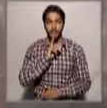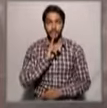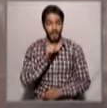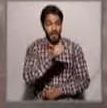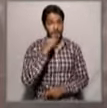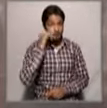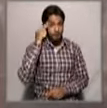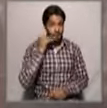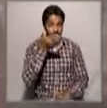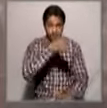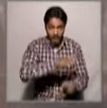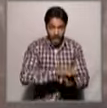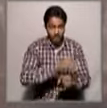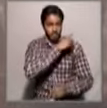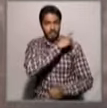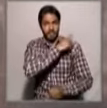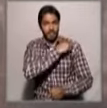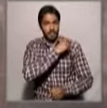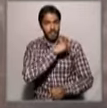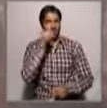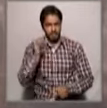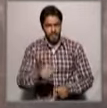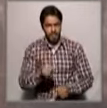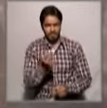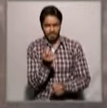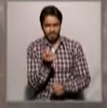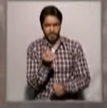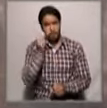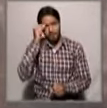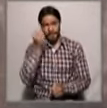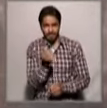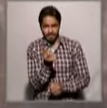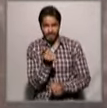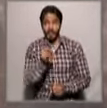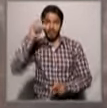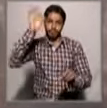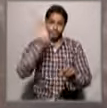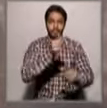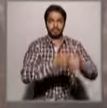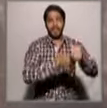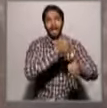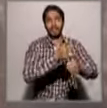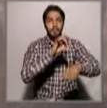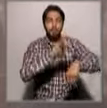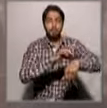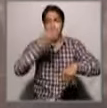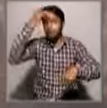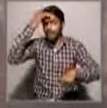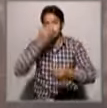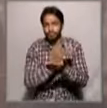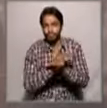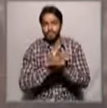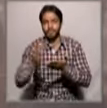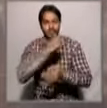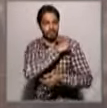هذه الدرجات العليا، وما عند الله خير وأبقى. الله قال للنبي هكذا يعني نحن يعني